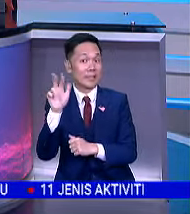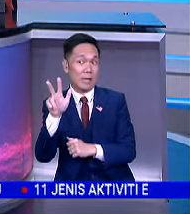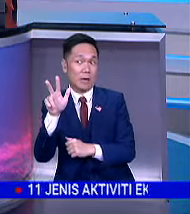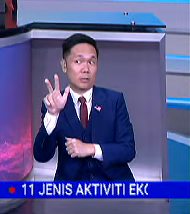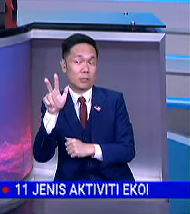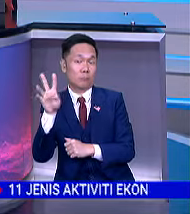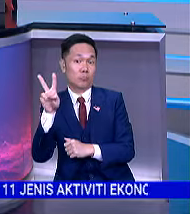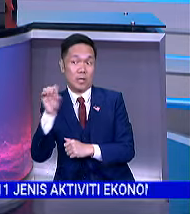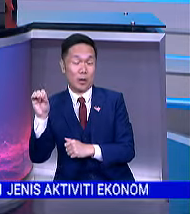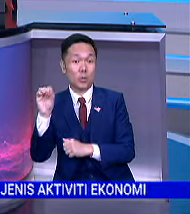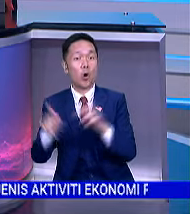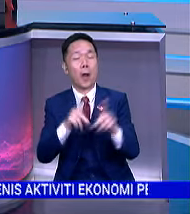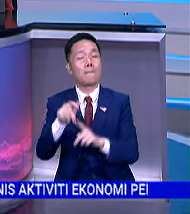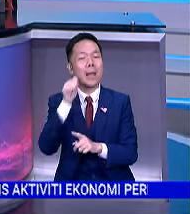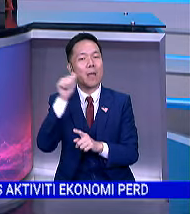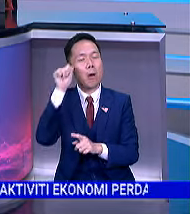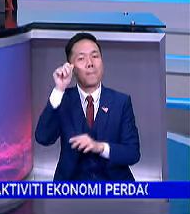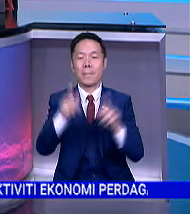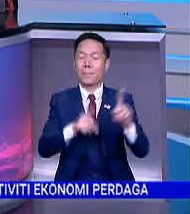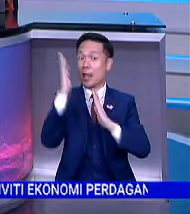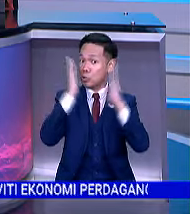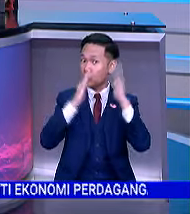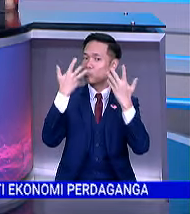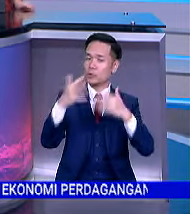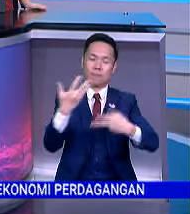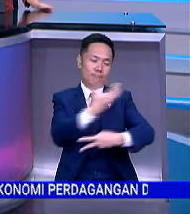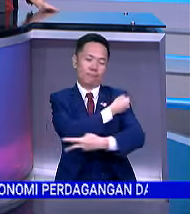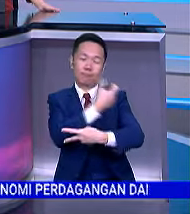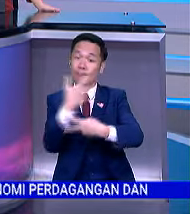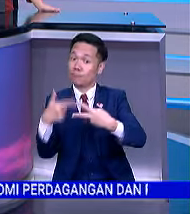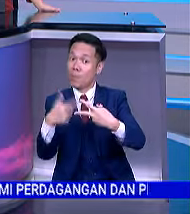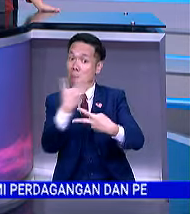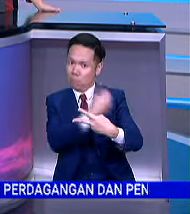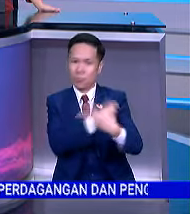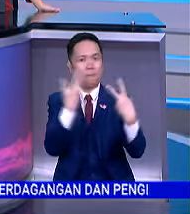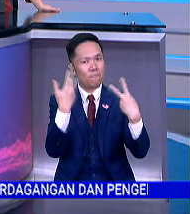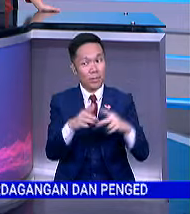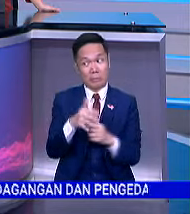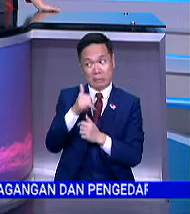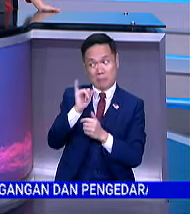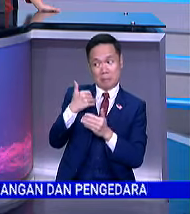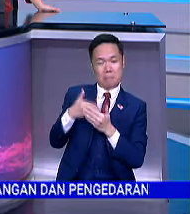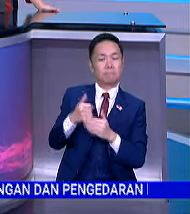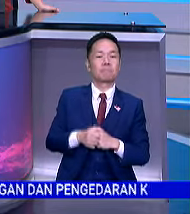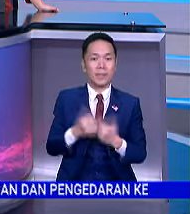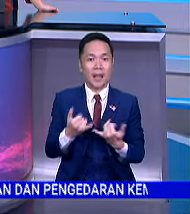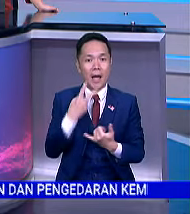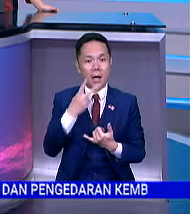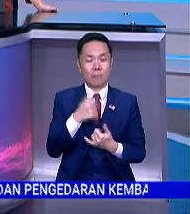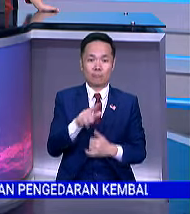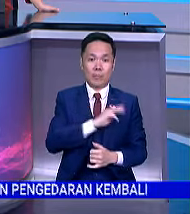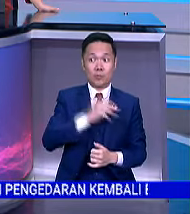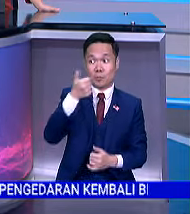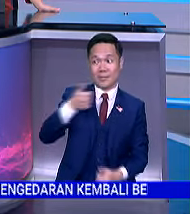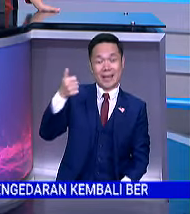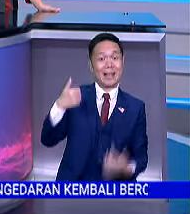10,425,300 populasi dewasa Malaysia telah lengkap dua dos suntikan vaksin COVID-19 setakat semalam. Menteri Kesihatan Datuk Seri